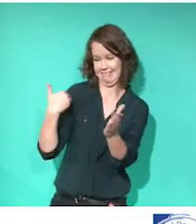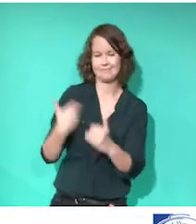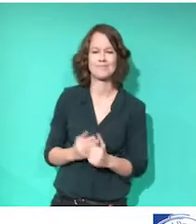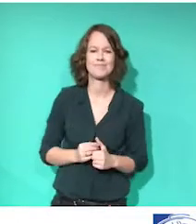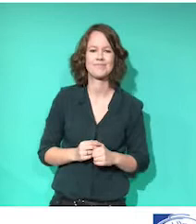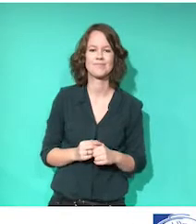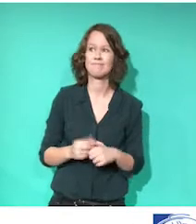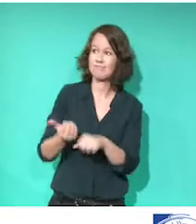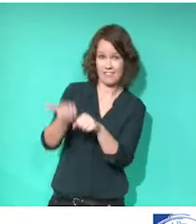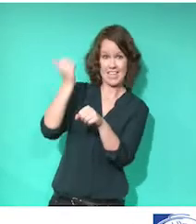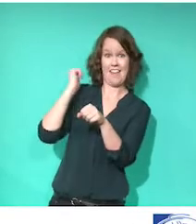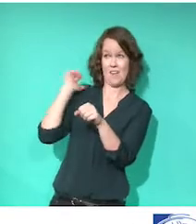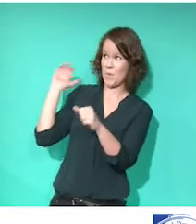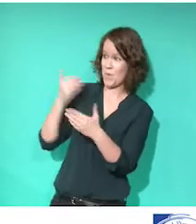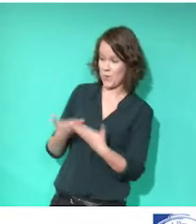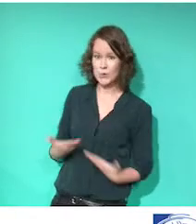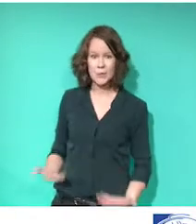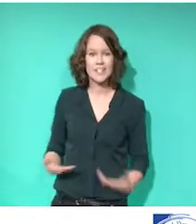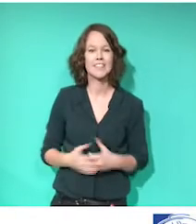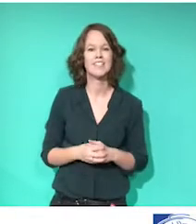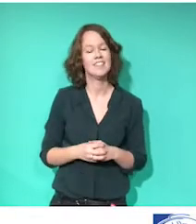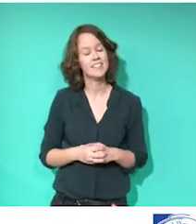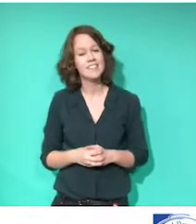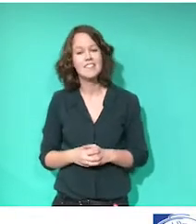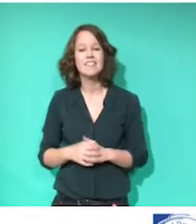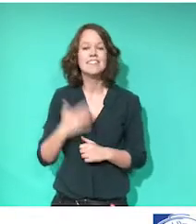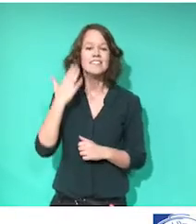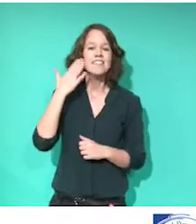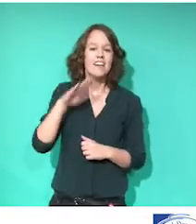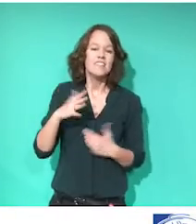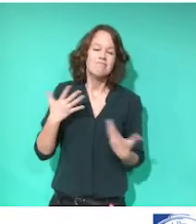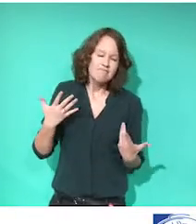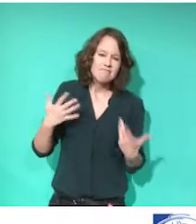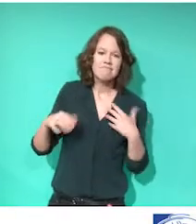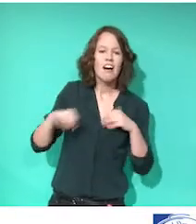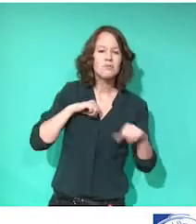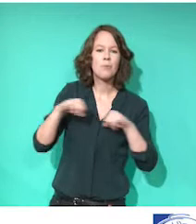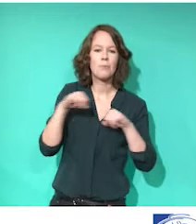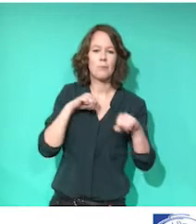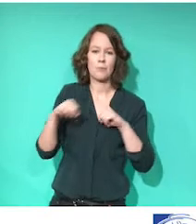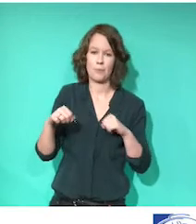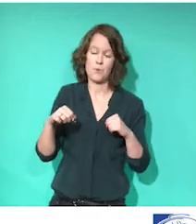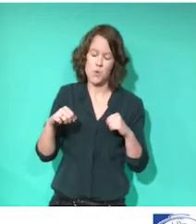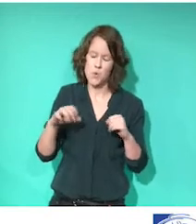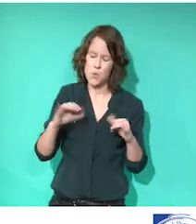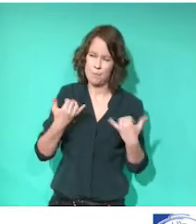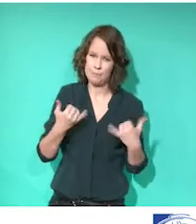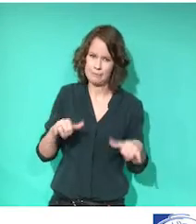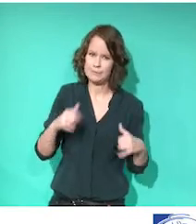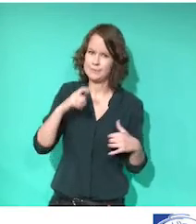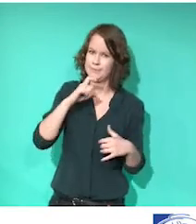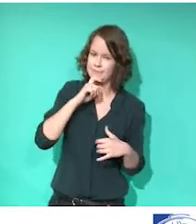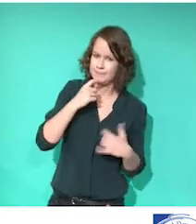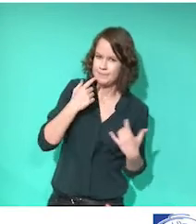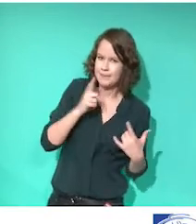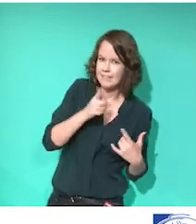Un an déjà, nous savons très bien que l'action que nous menons relève presque de la croisade, tant qu'il faut tous